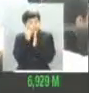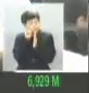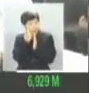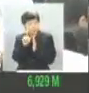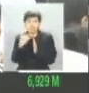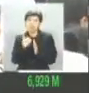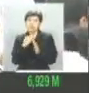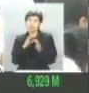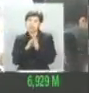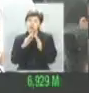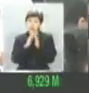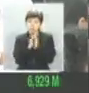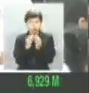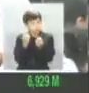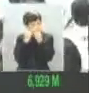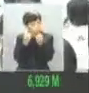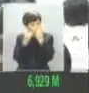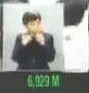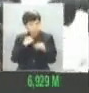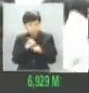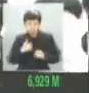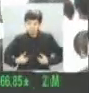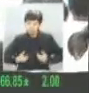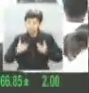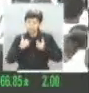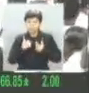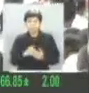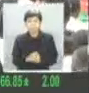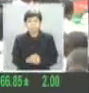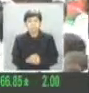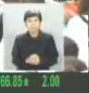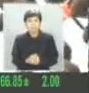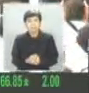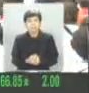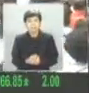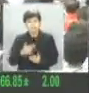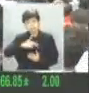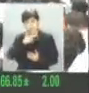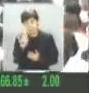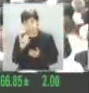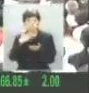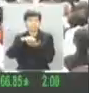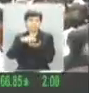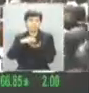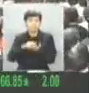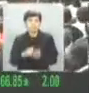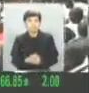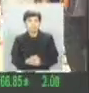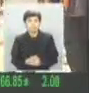และยังยึดถือคำสอนของหลวงตาเป็นแนวปฏิบัติในการดำเนินชีวิตจตุรงค์แสงโชติกุลทีวีไทยรายงาน